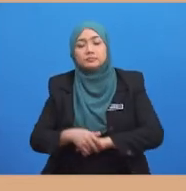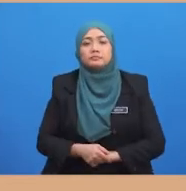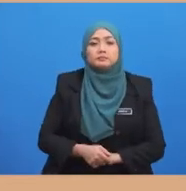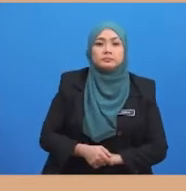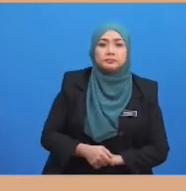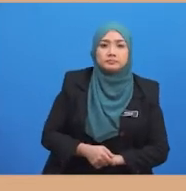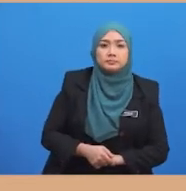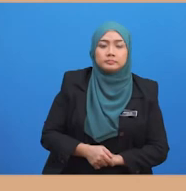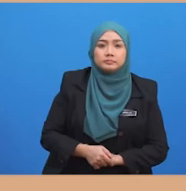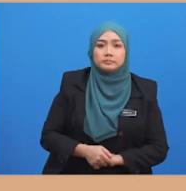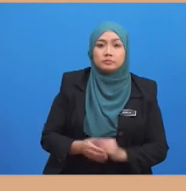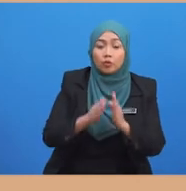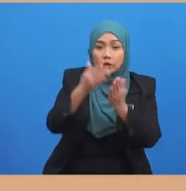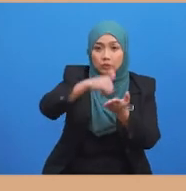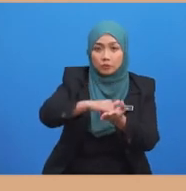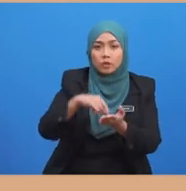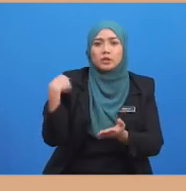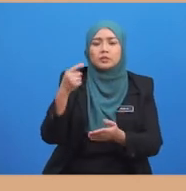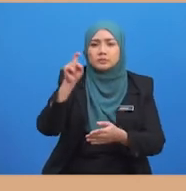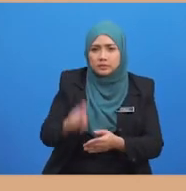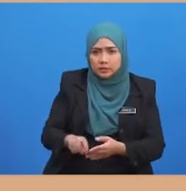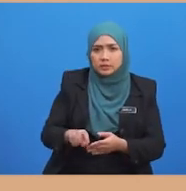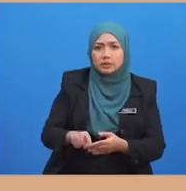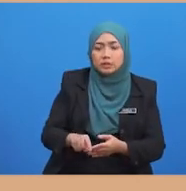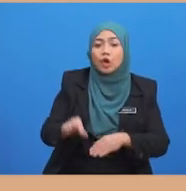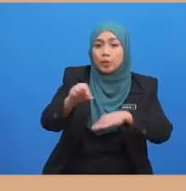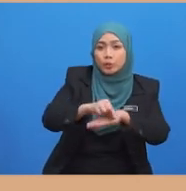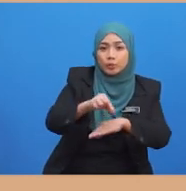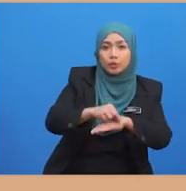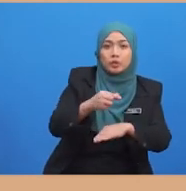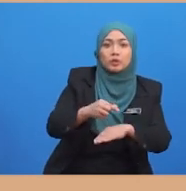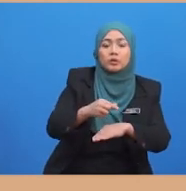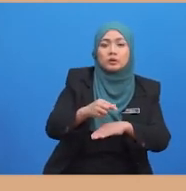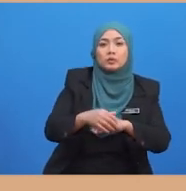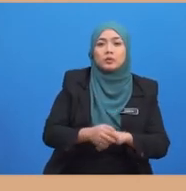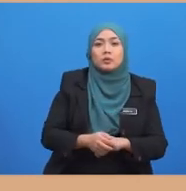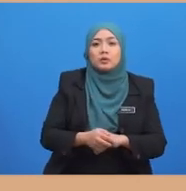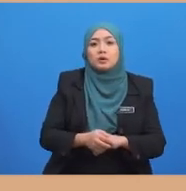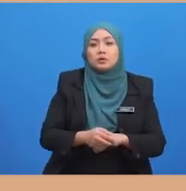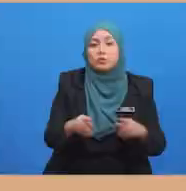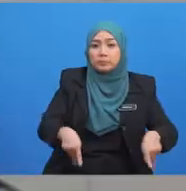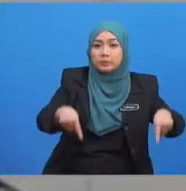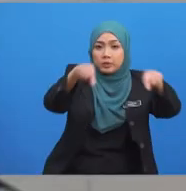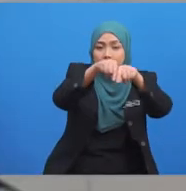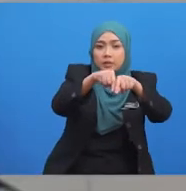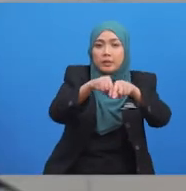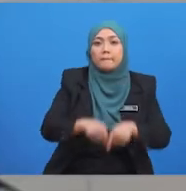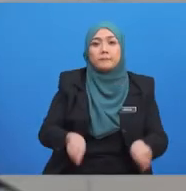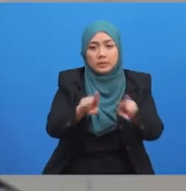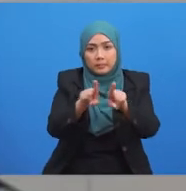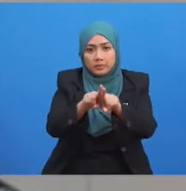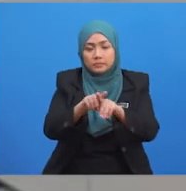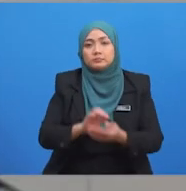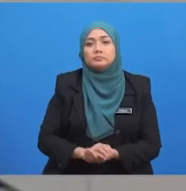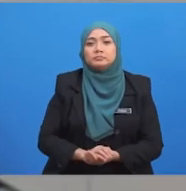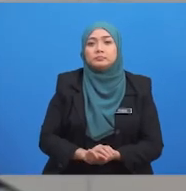itu, kita perlu menghargai sumber yang ada ini demi kepentingan bersama.